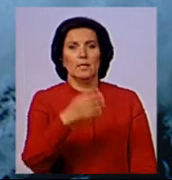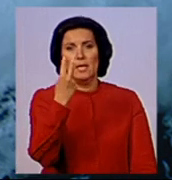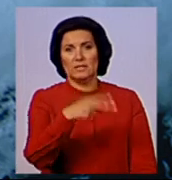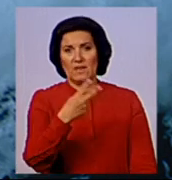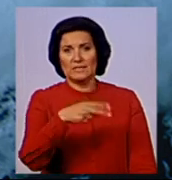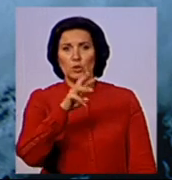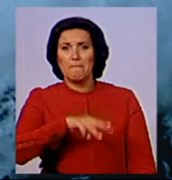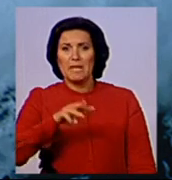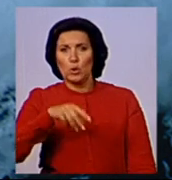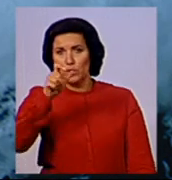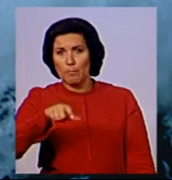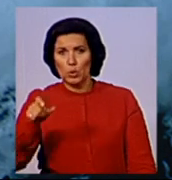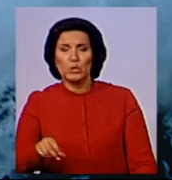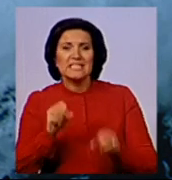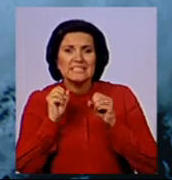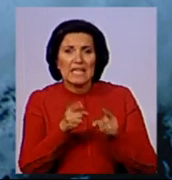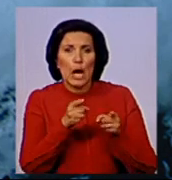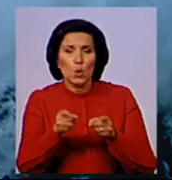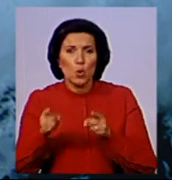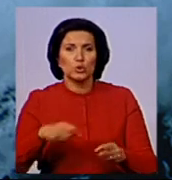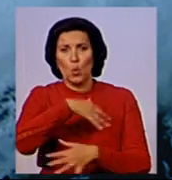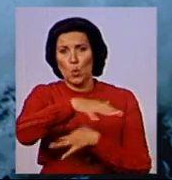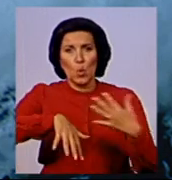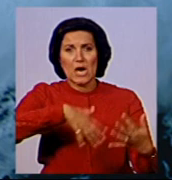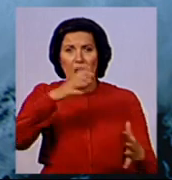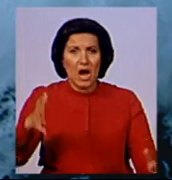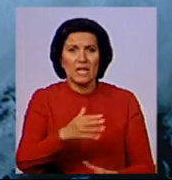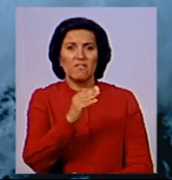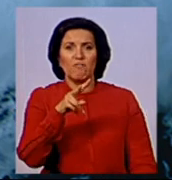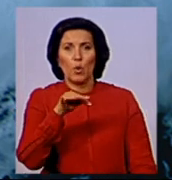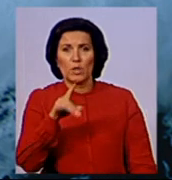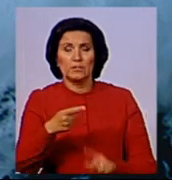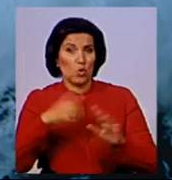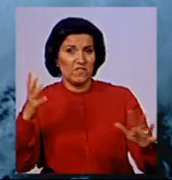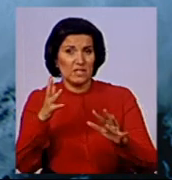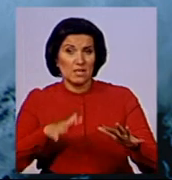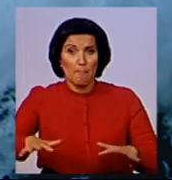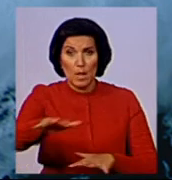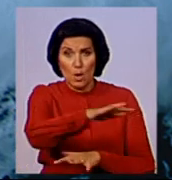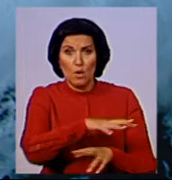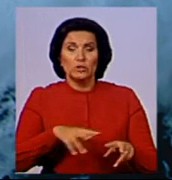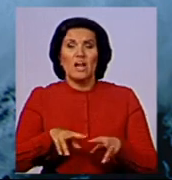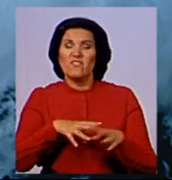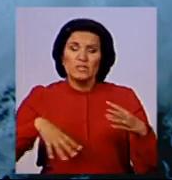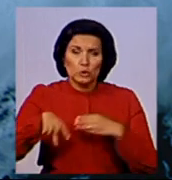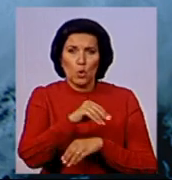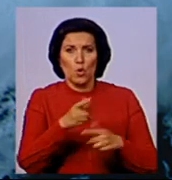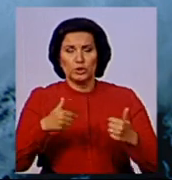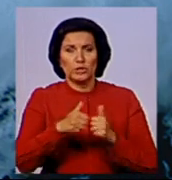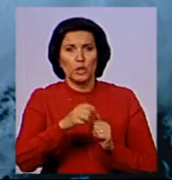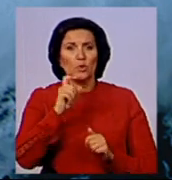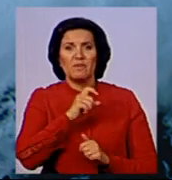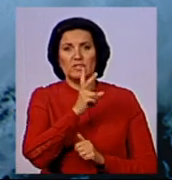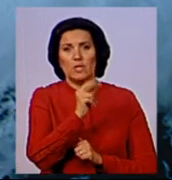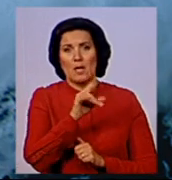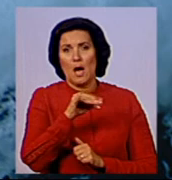20 мільйонам людей загрожує ураган Флоренс. Його вітри покривають територію майже таку ж, як площа усього штату Північна Кароліна.